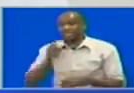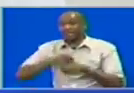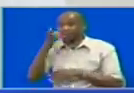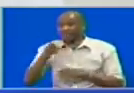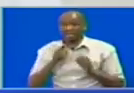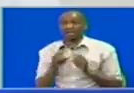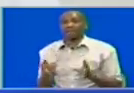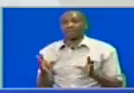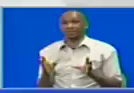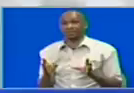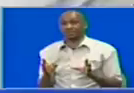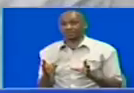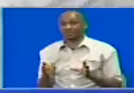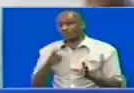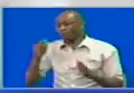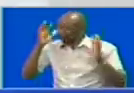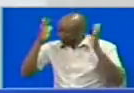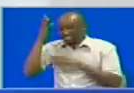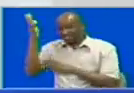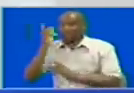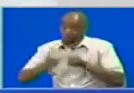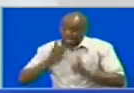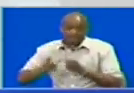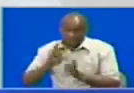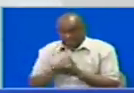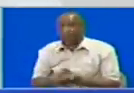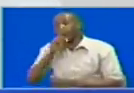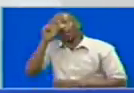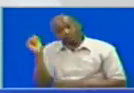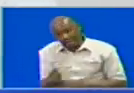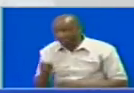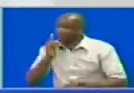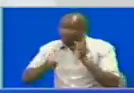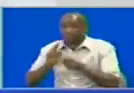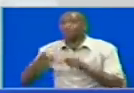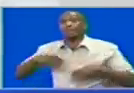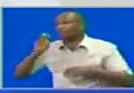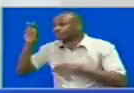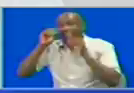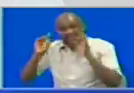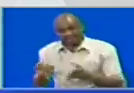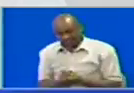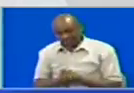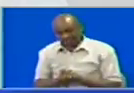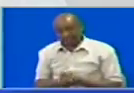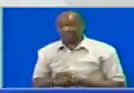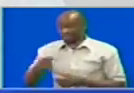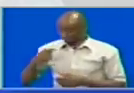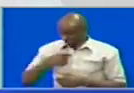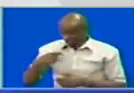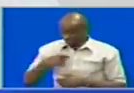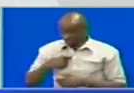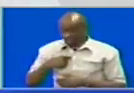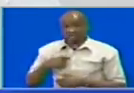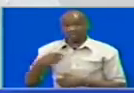tulienda pre-season. Tulikuwa msituni kule kukimbia. Mwezi mzima tukuwa na uwanja. Na mimi nilikuwa wakati huo nilikuwa nimetoka